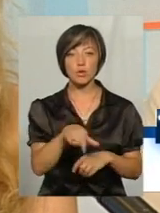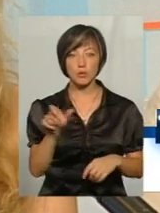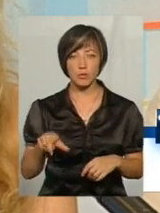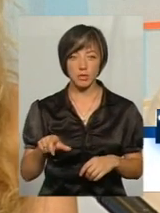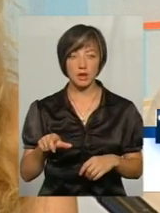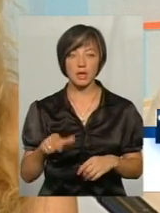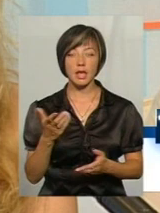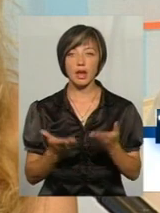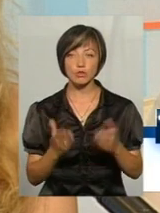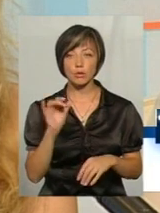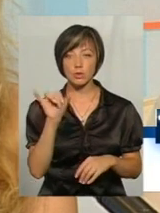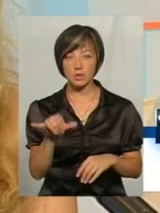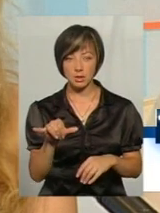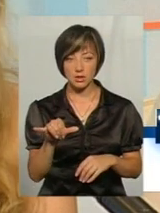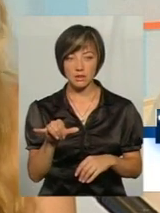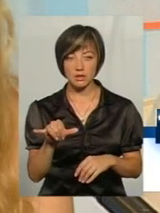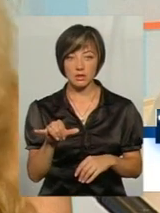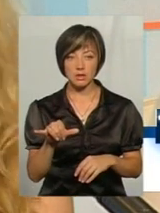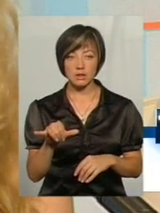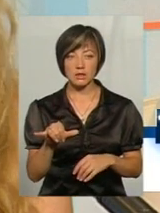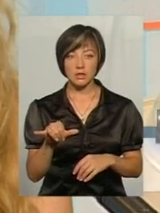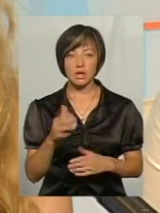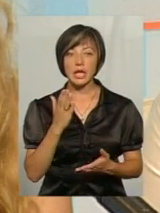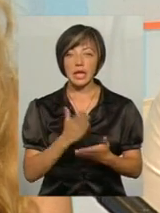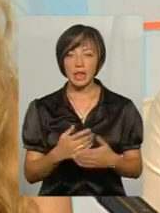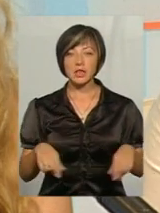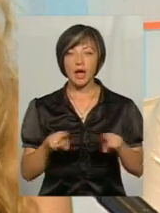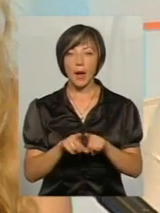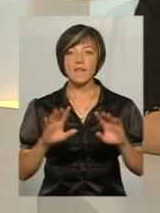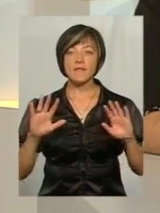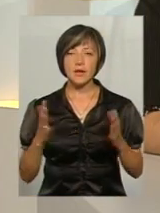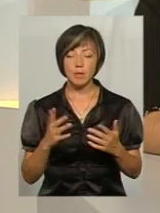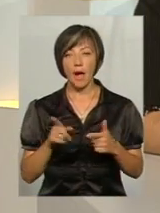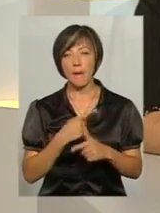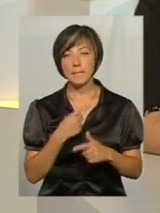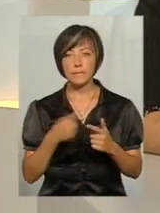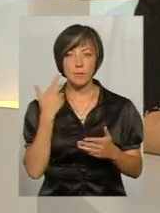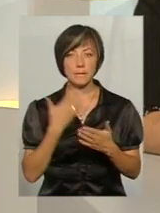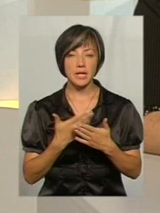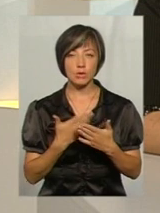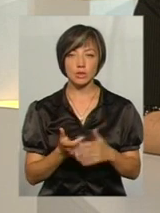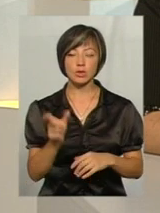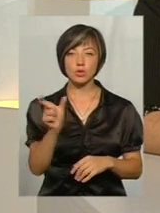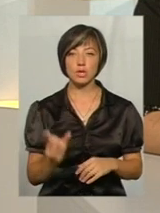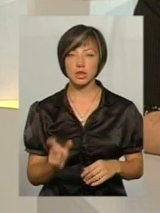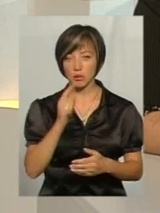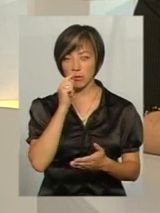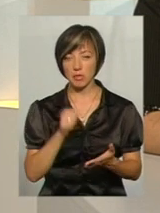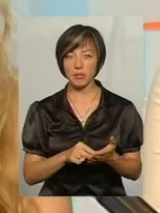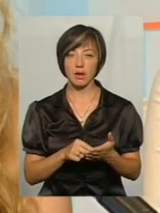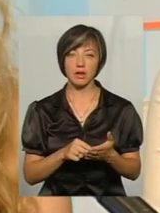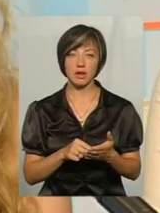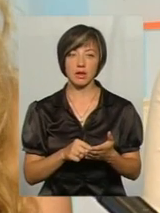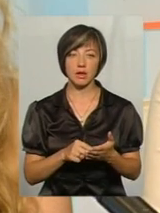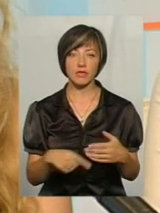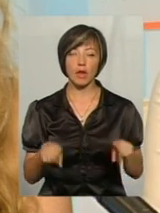партнери. Тобто, якщо в них, як ми співпрацюємо, якщо в них є такий випадок або хоча б підозра на те, що людина